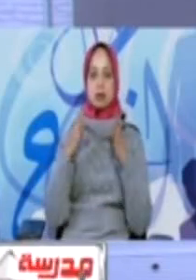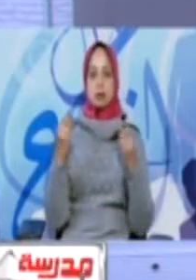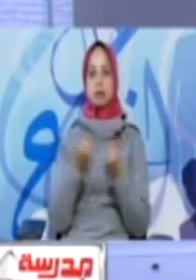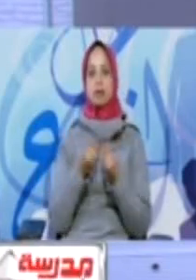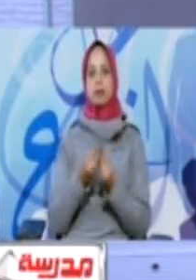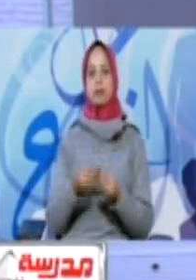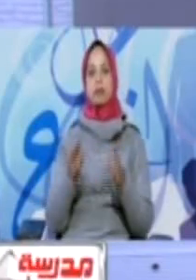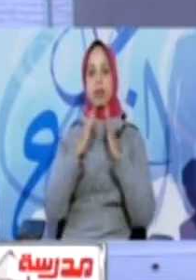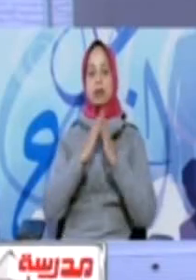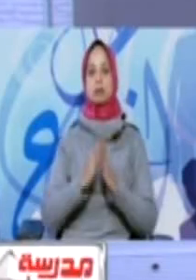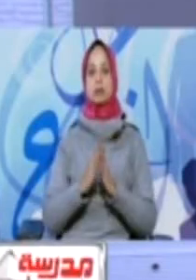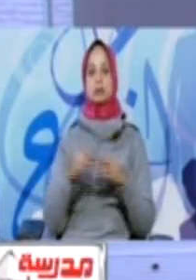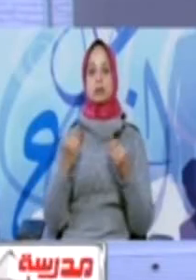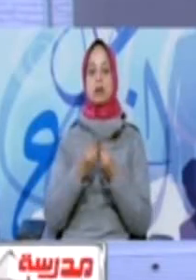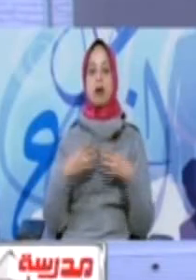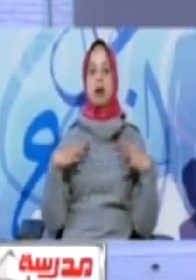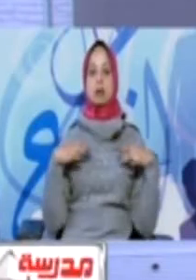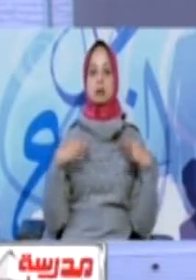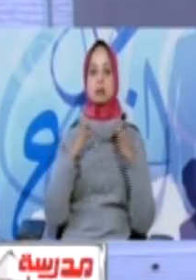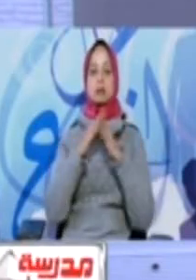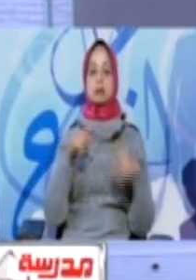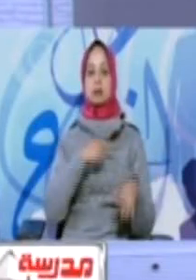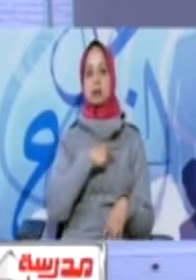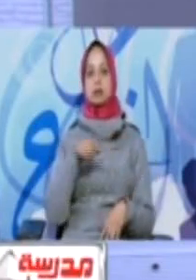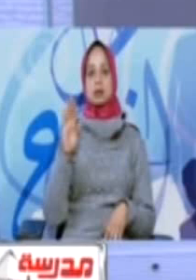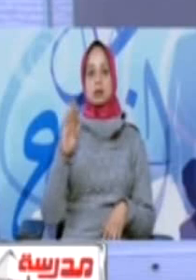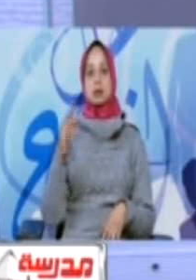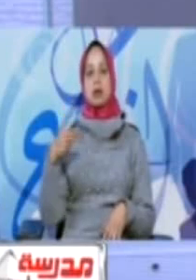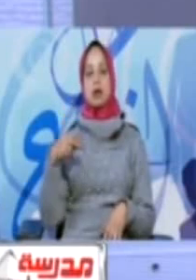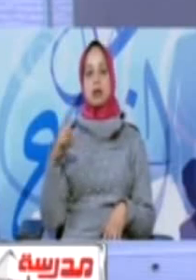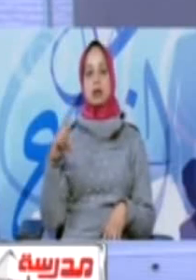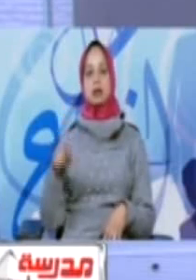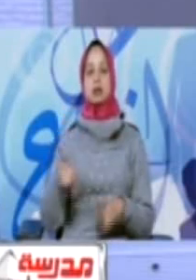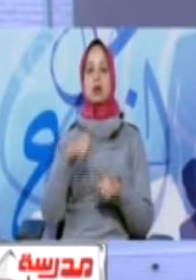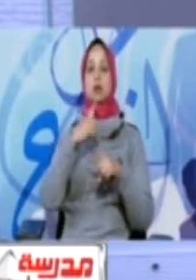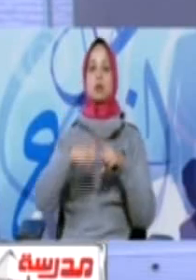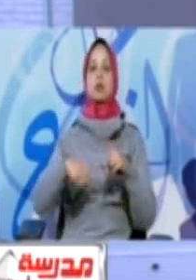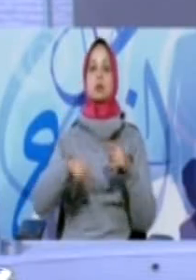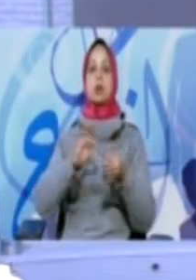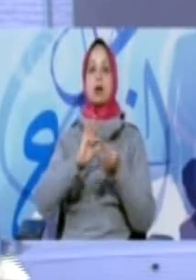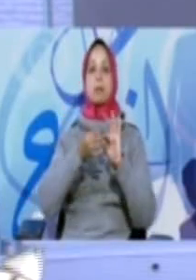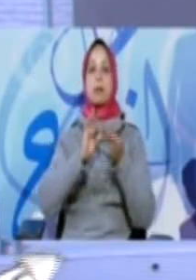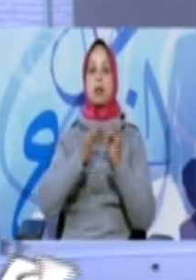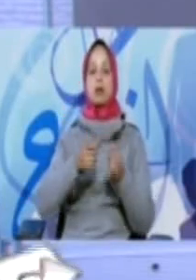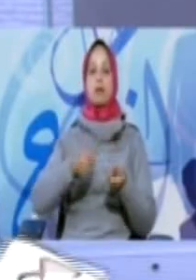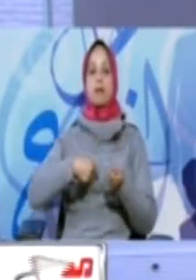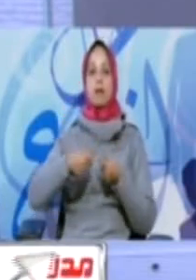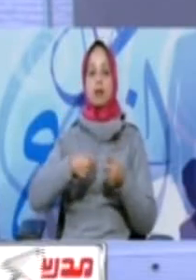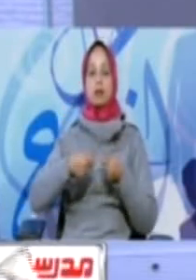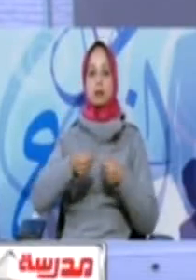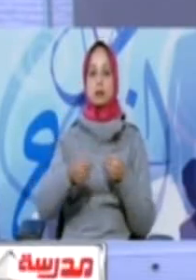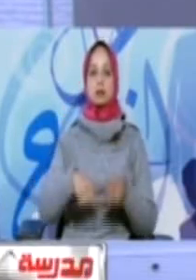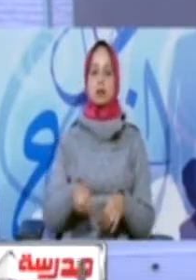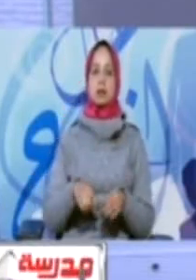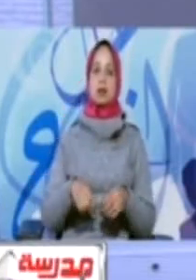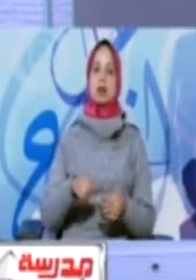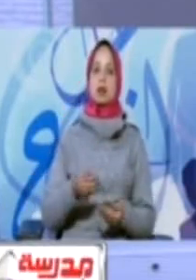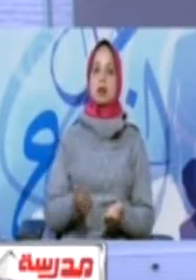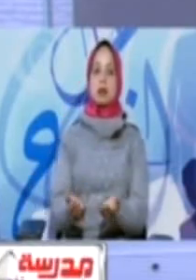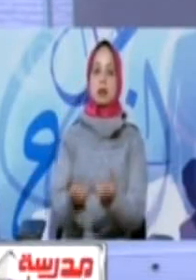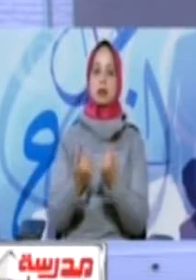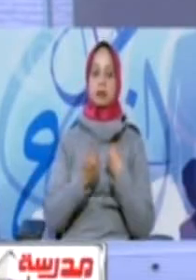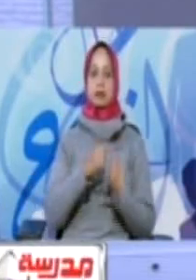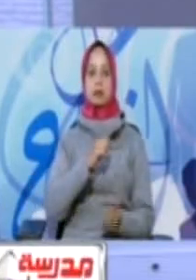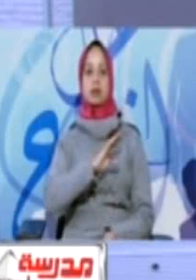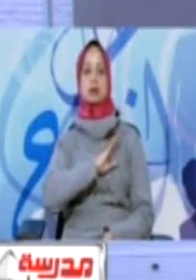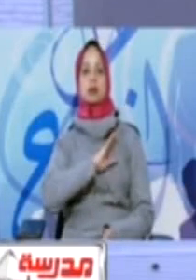الوطنيه، دفع نص مليون جنيه غرامه ثمن القتيل، سحب الجيش المصري من السودان لفصل مصر عن السودان، وده هدف